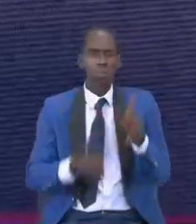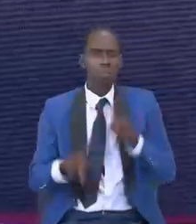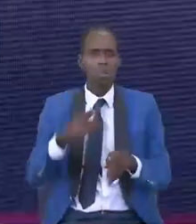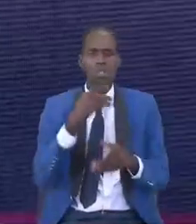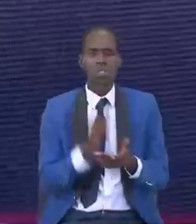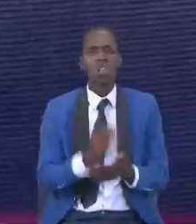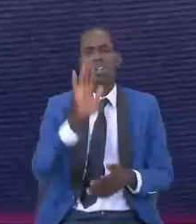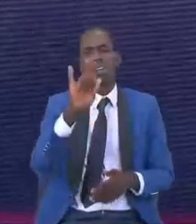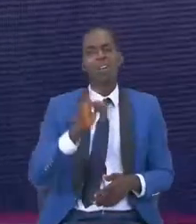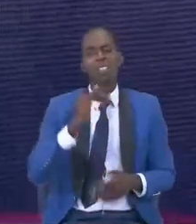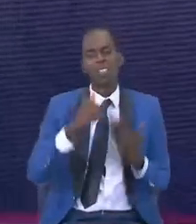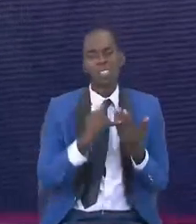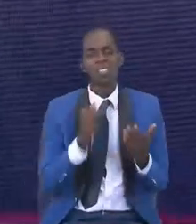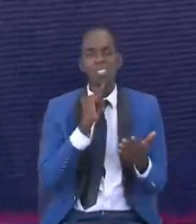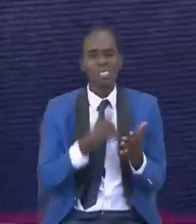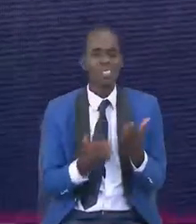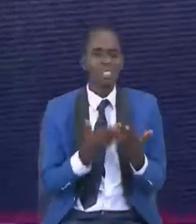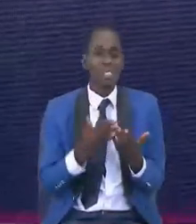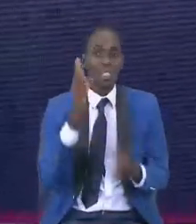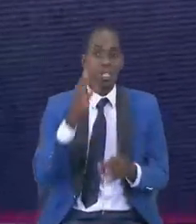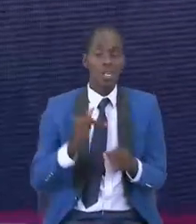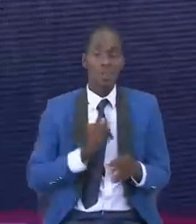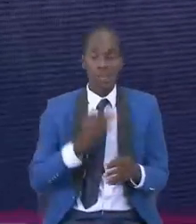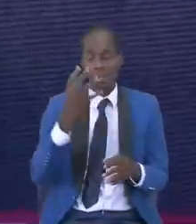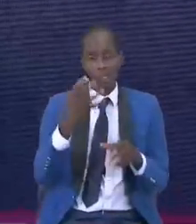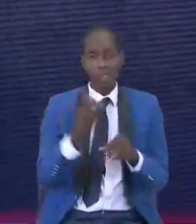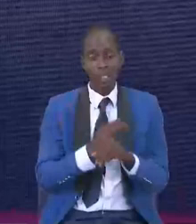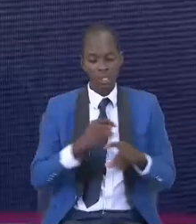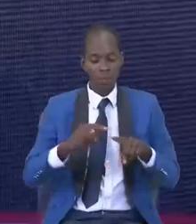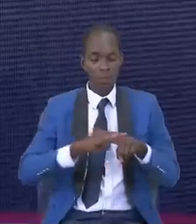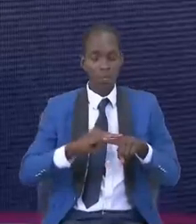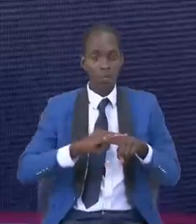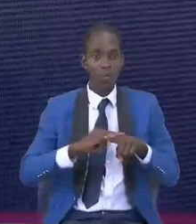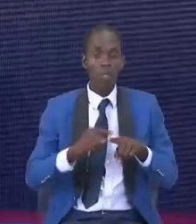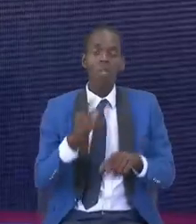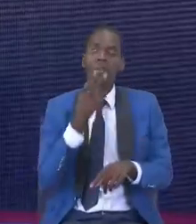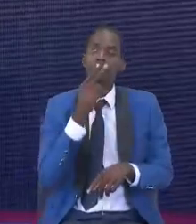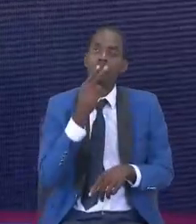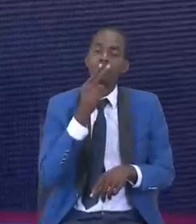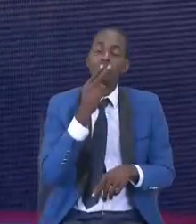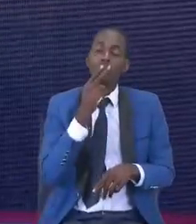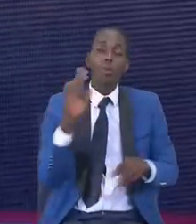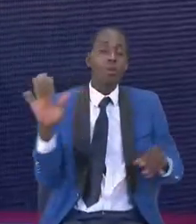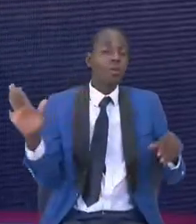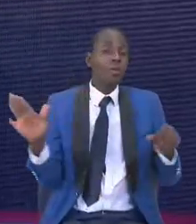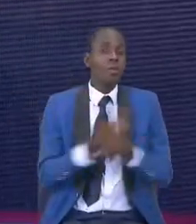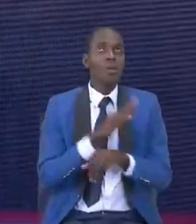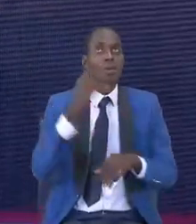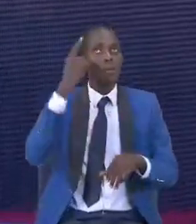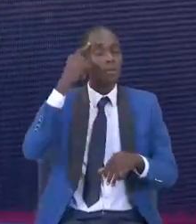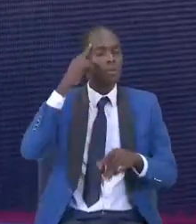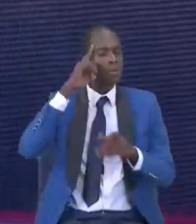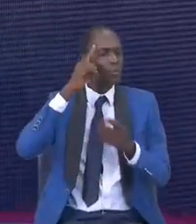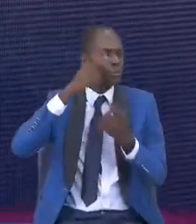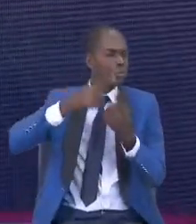comment on va se débarrasser? Et c'est que si je fume cette chose-là, alors mon cerveau va changer. Je vais oublier